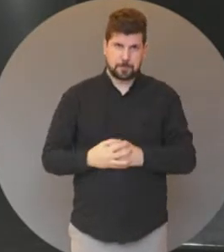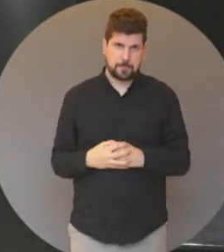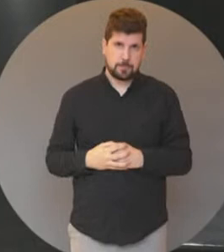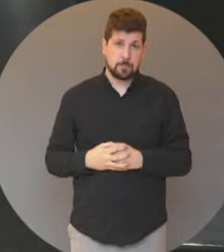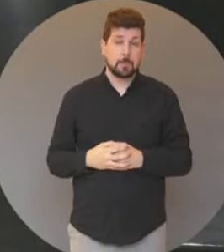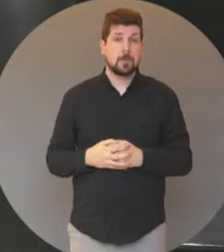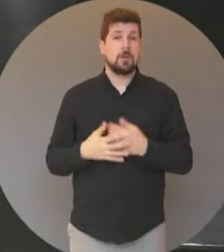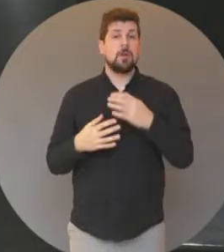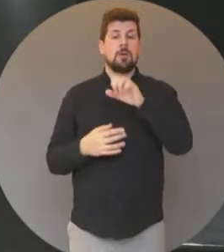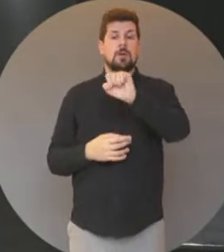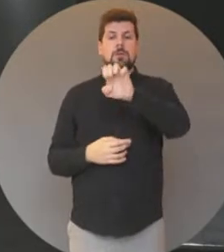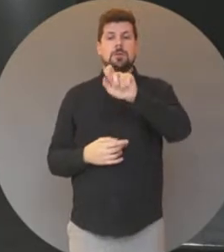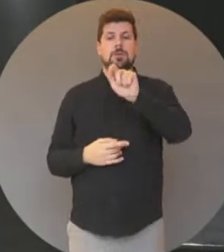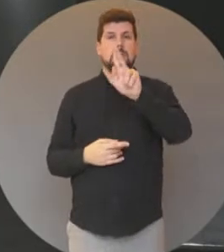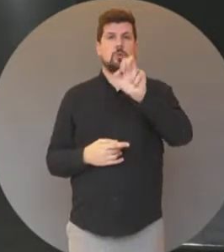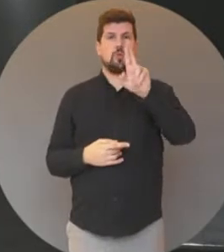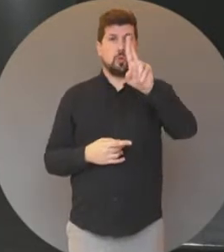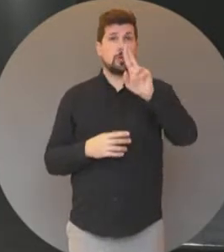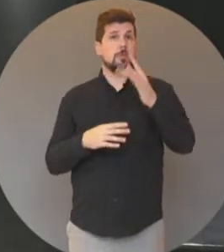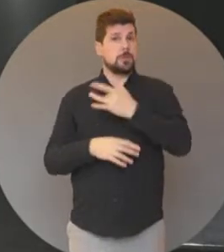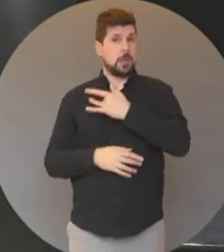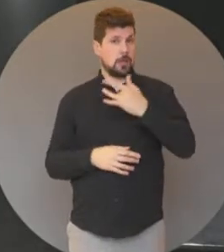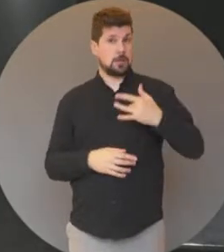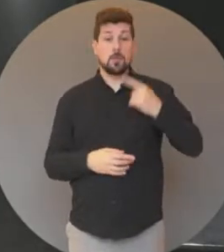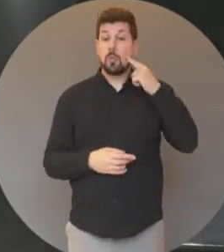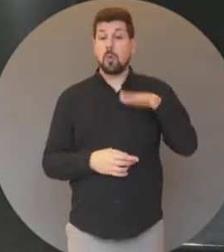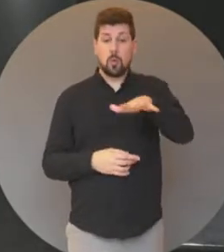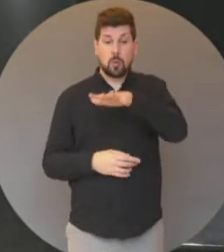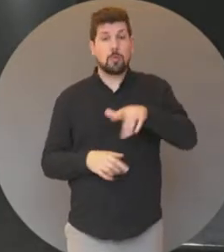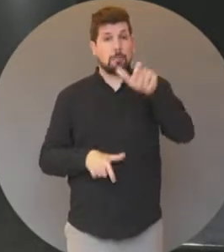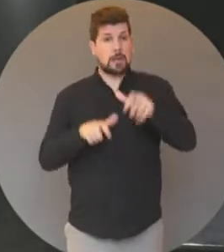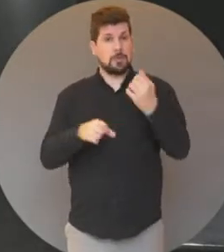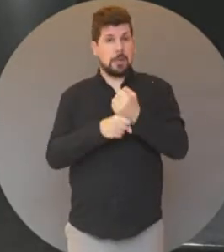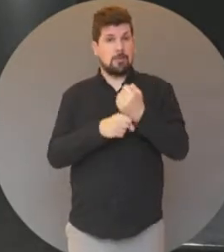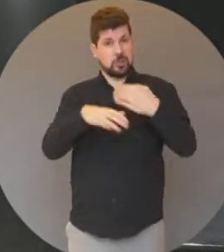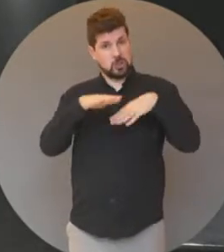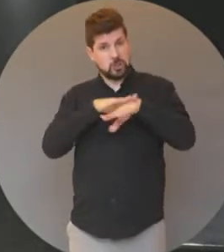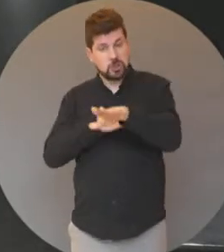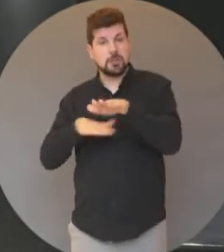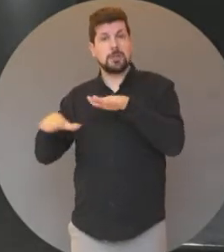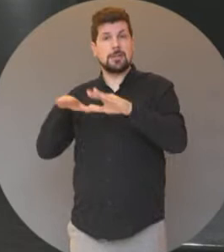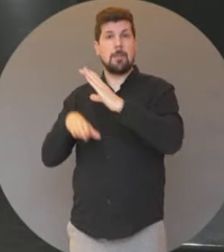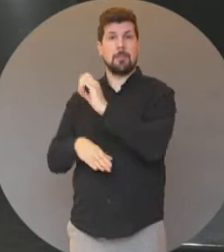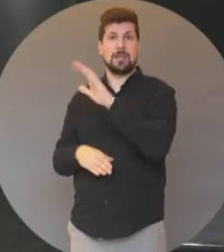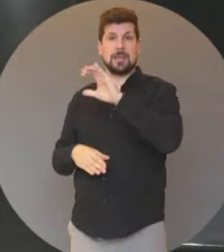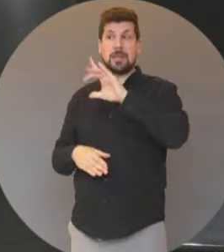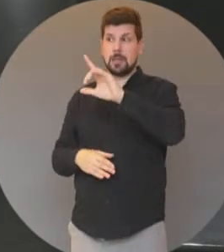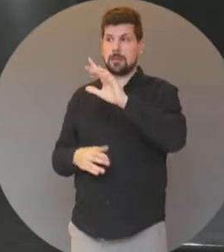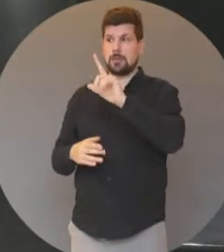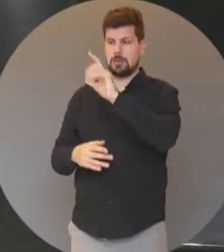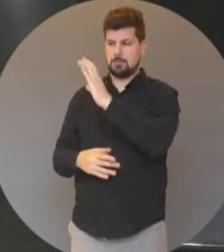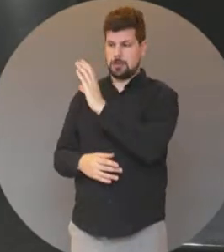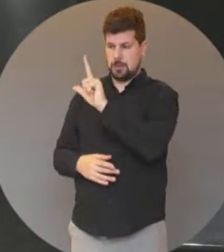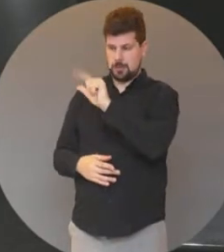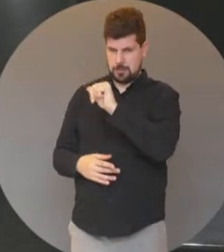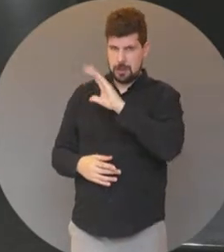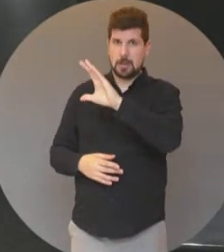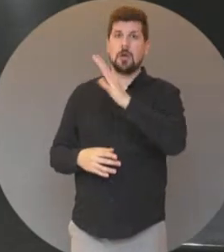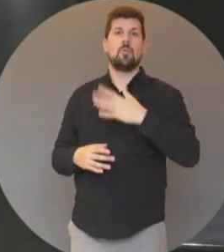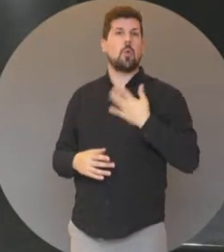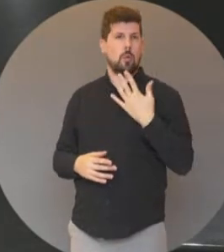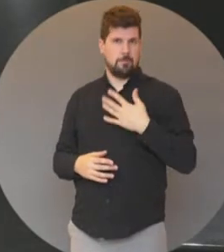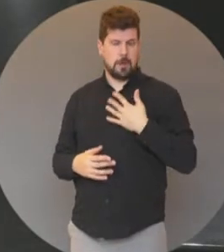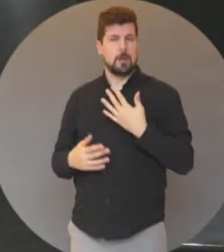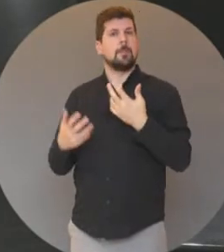le Ségur de la santé puisse bénéficier aux travailleurs sociaux déclic c'est bien justement pour qu'on soit pas dans une dans une malsaine concurrence